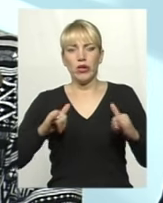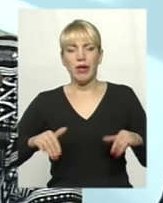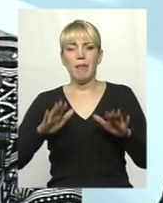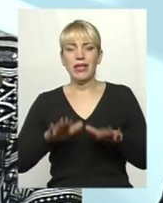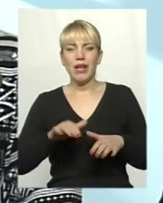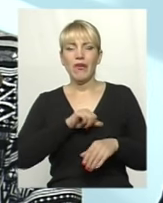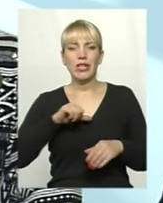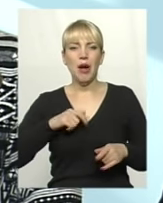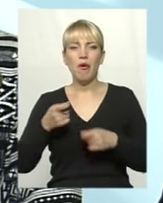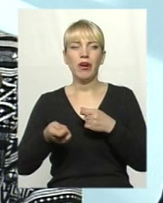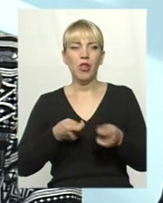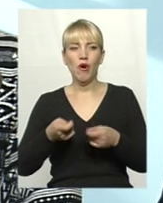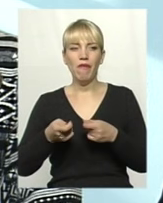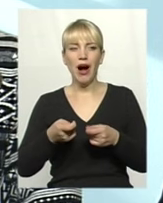місцевого